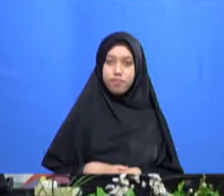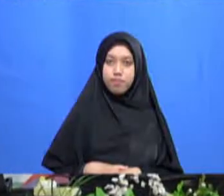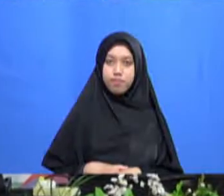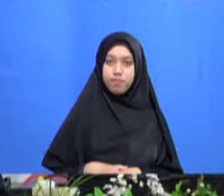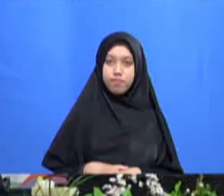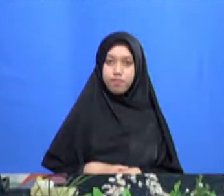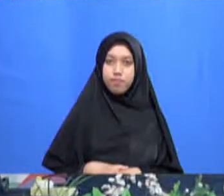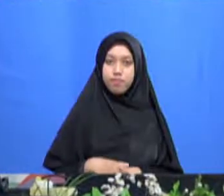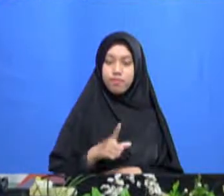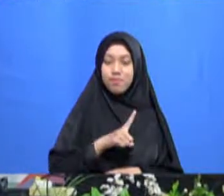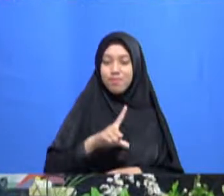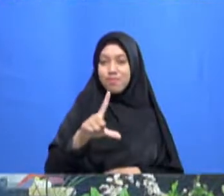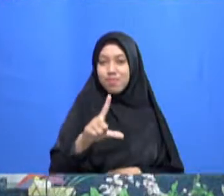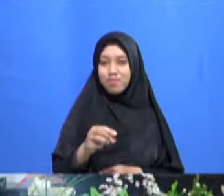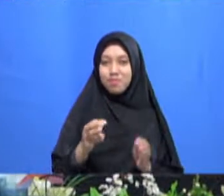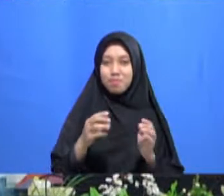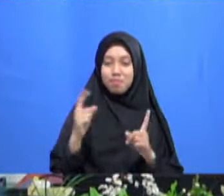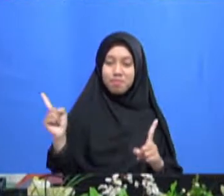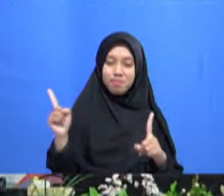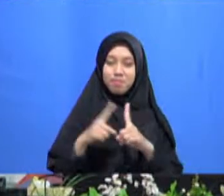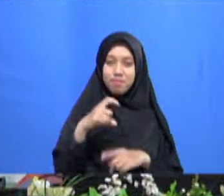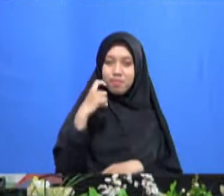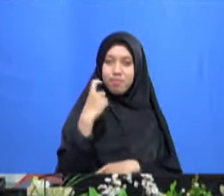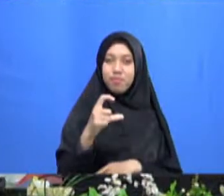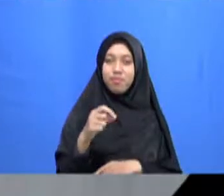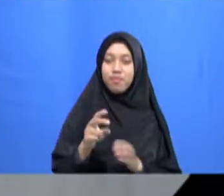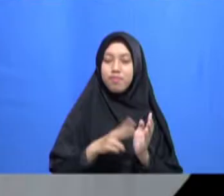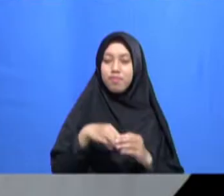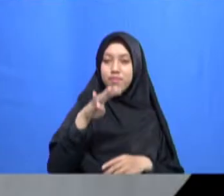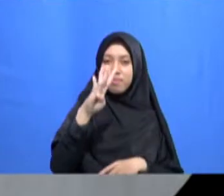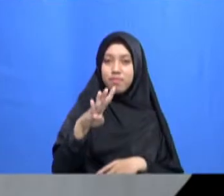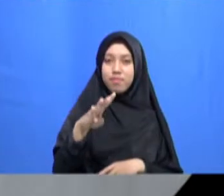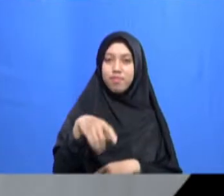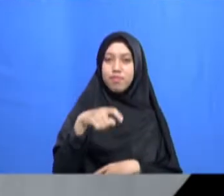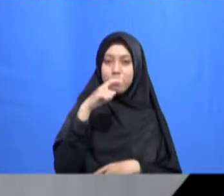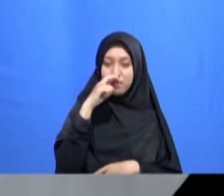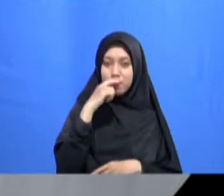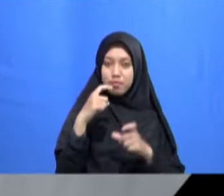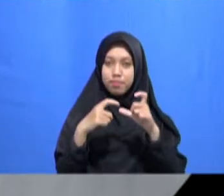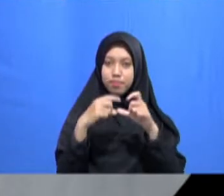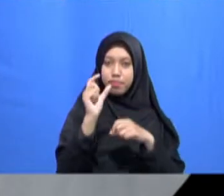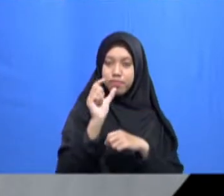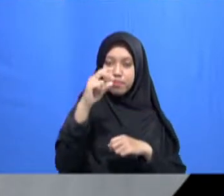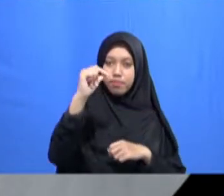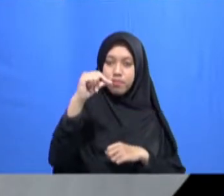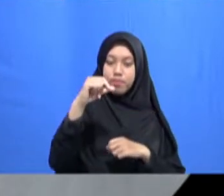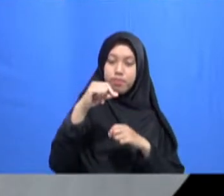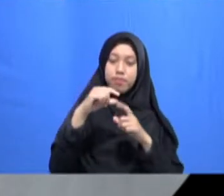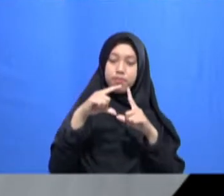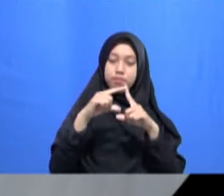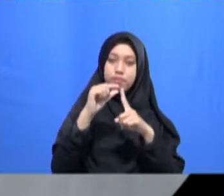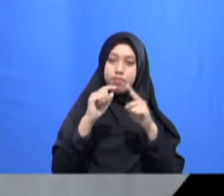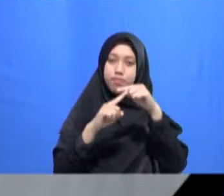Dan selanjutnya, paslon nomor urut 4, Insinyur Suprapto Daeng Situru ME, MH dan